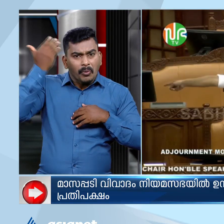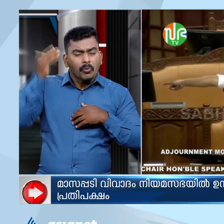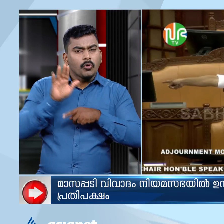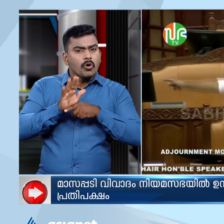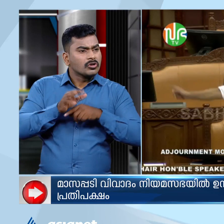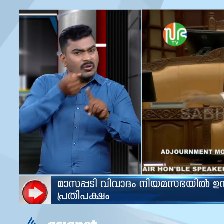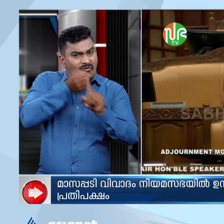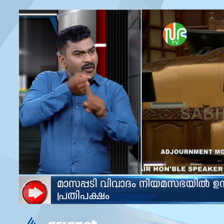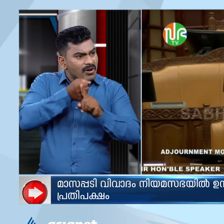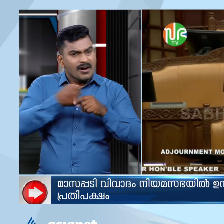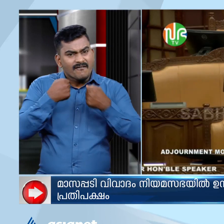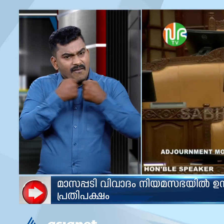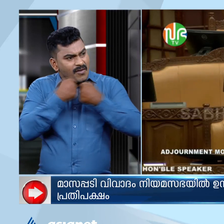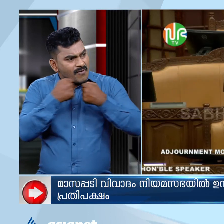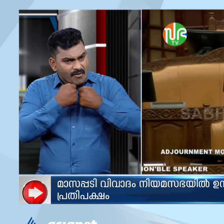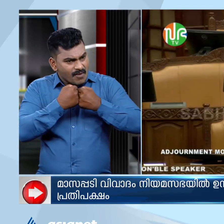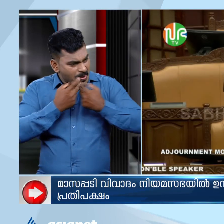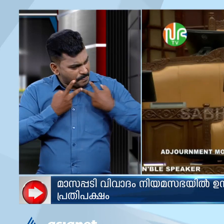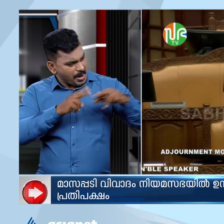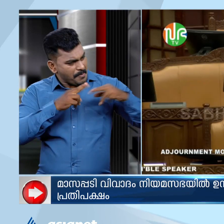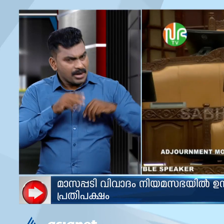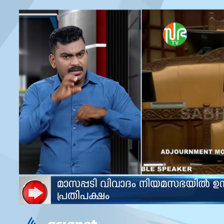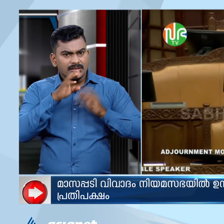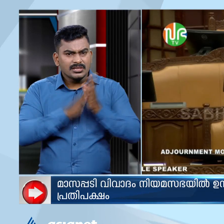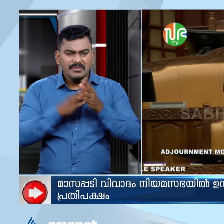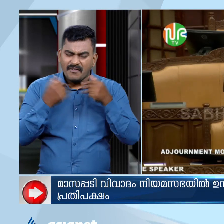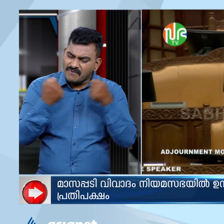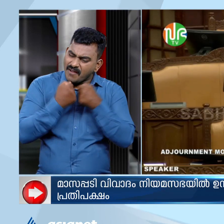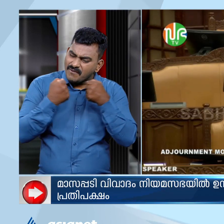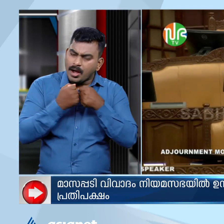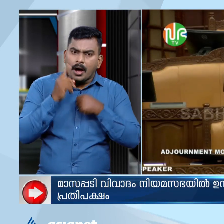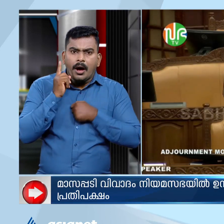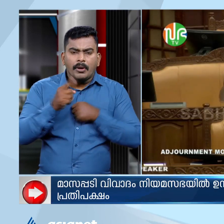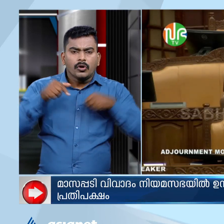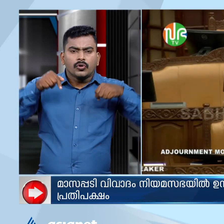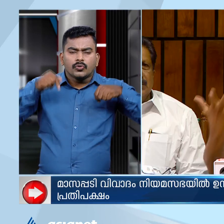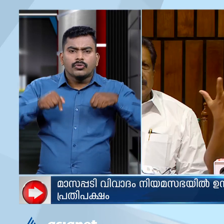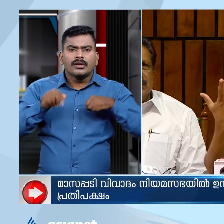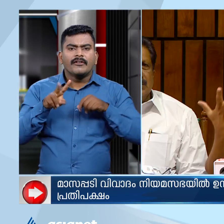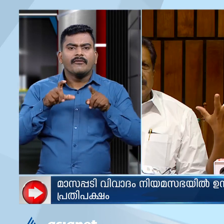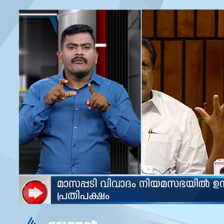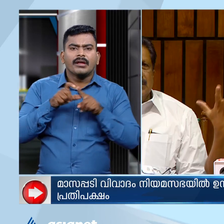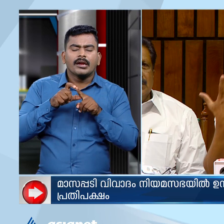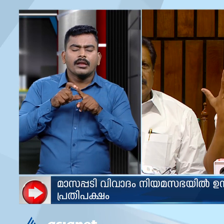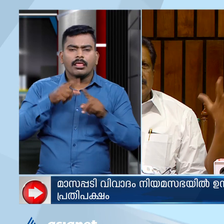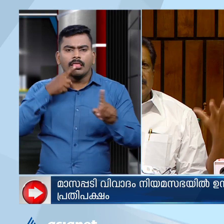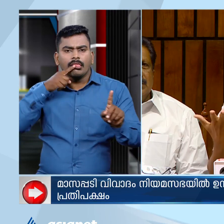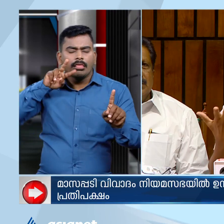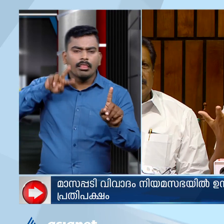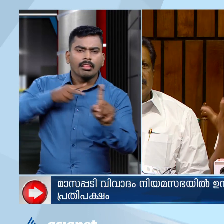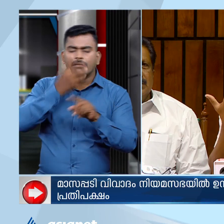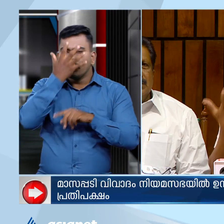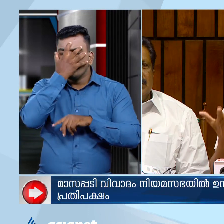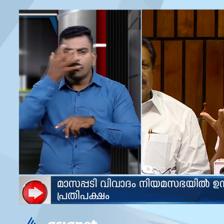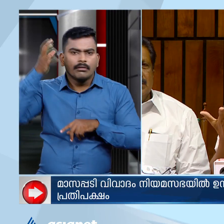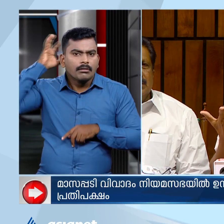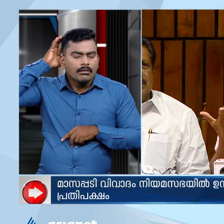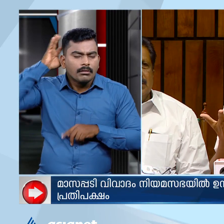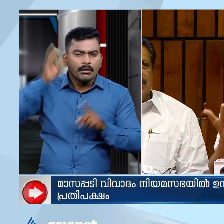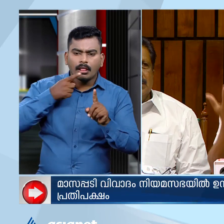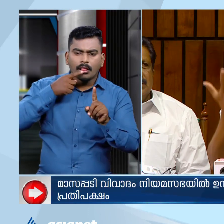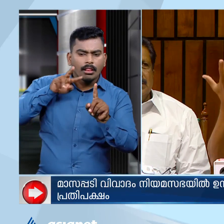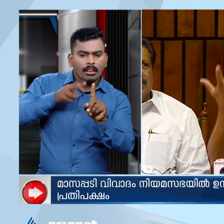മുഖ്യമന്ത്രിയോട് പോരടിച്ച വി ഡി സതീശന്റെ ഇന്നത്തെ പോര് ചട്ടം പറഞ്ഞ് മീഡിയ റൂമിൽ മാധ്യമങ്ങളോട്. രാഷ്ട്രീയ പാർട്ടികൾ വ്യവസായികളുടെ